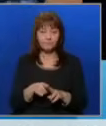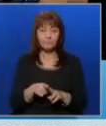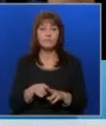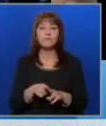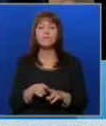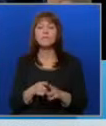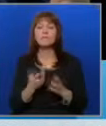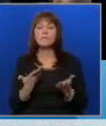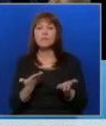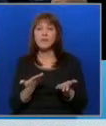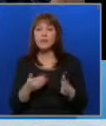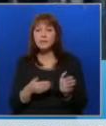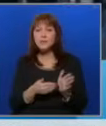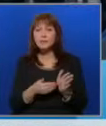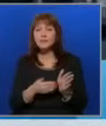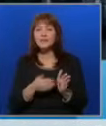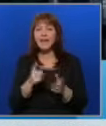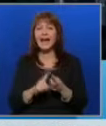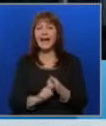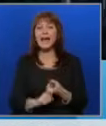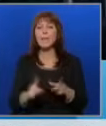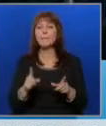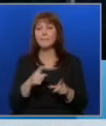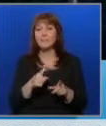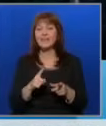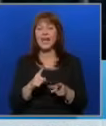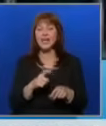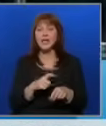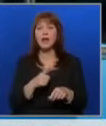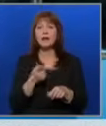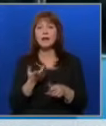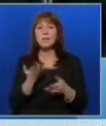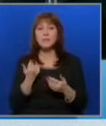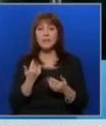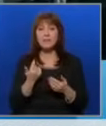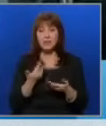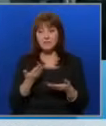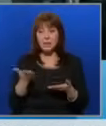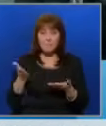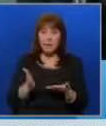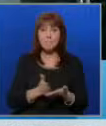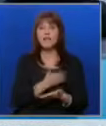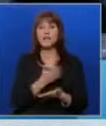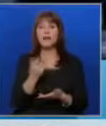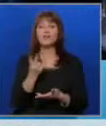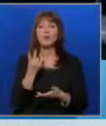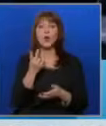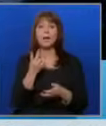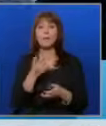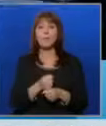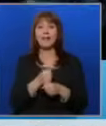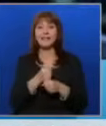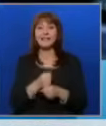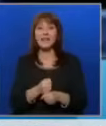Така че какви са мотивите на Мустафа Карадая след вече почти изтичащ втори мандат да подаде